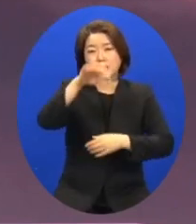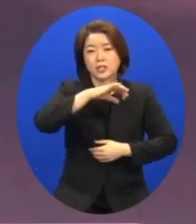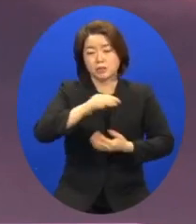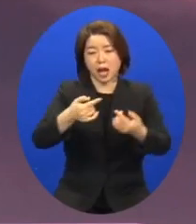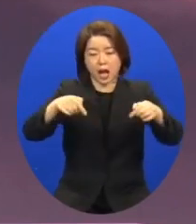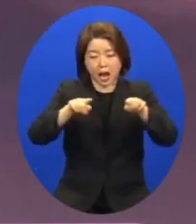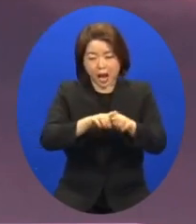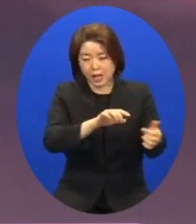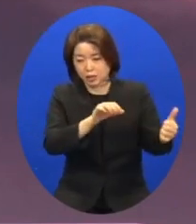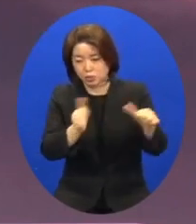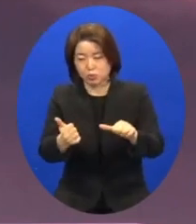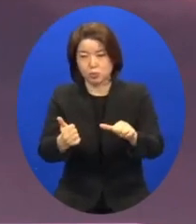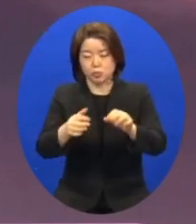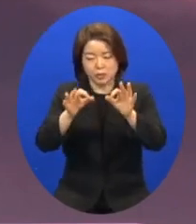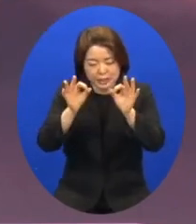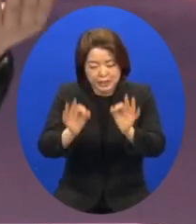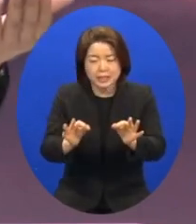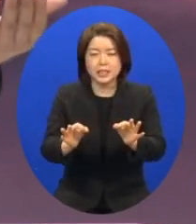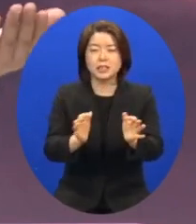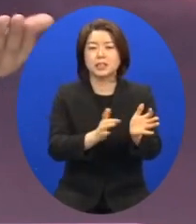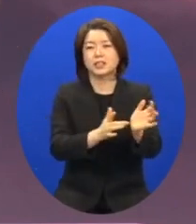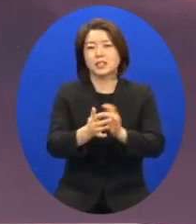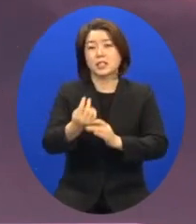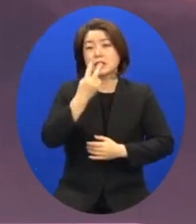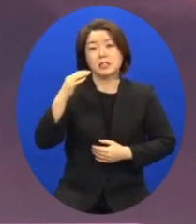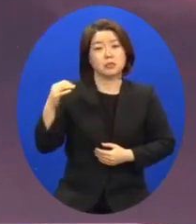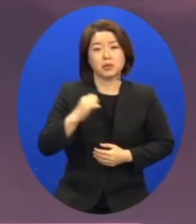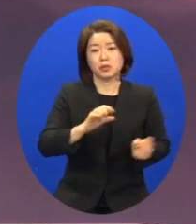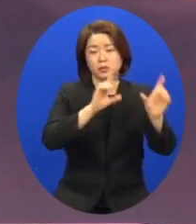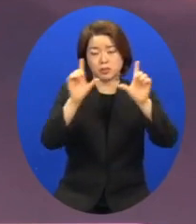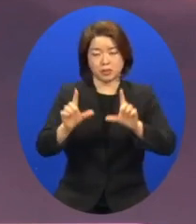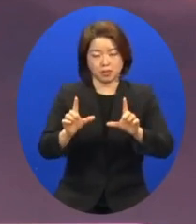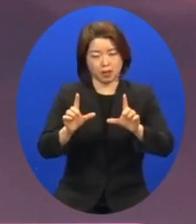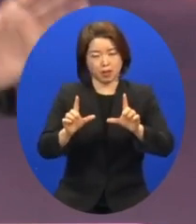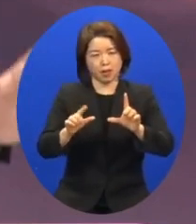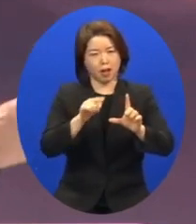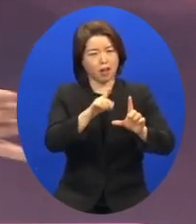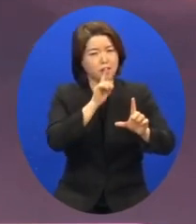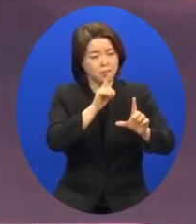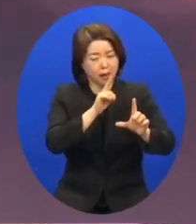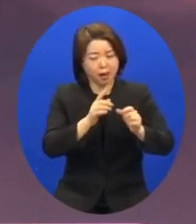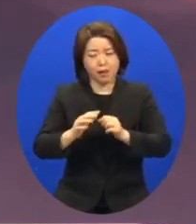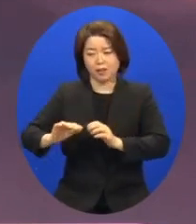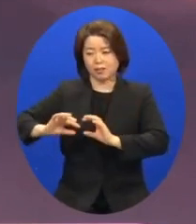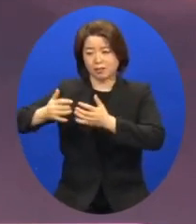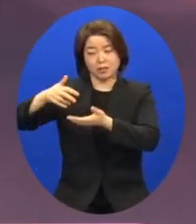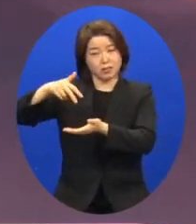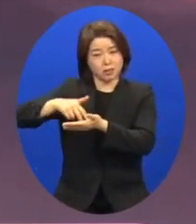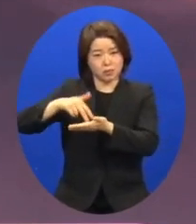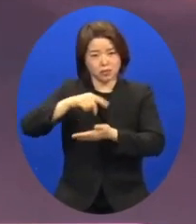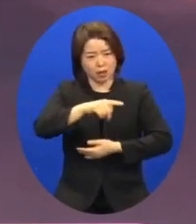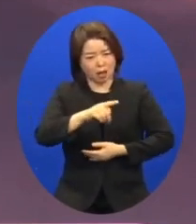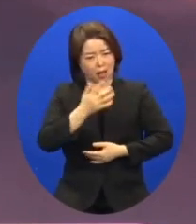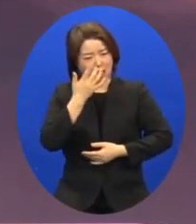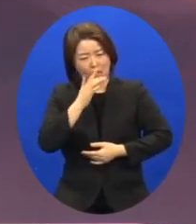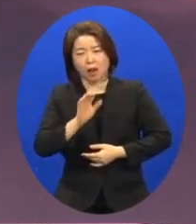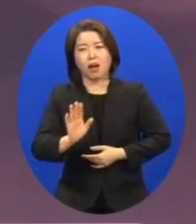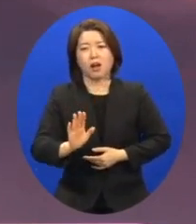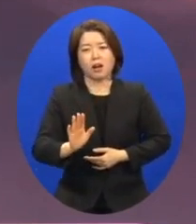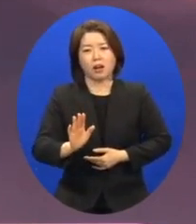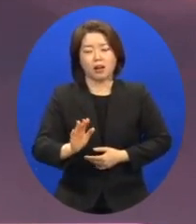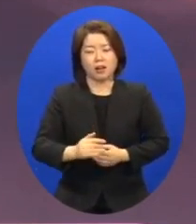생명으로 산다 세상은 지혜로는 도무지 이해도 안되고 믿어지지 않은 겁니다 그러므로